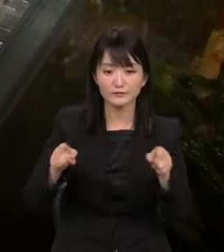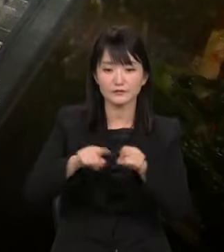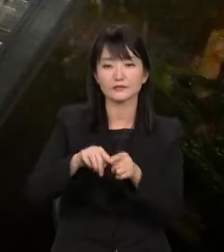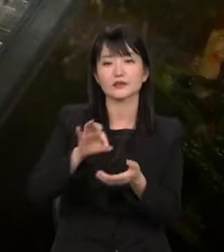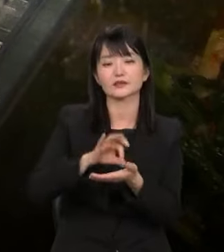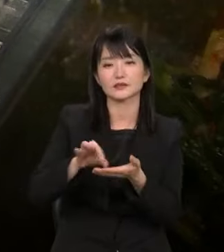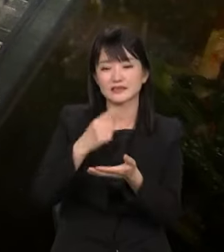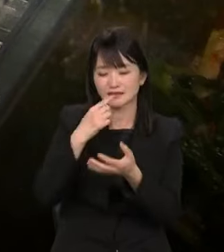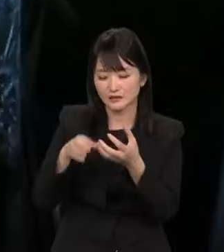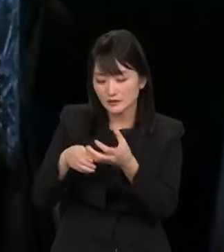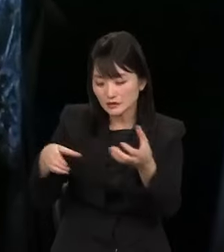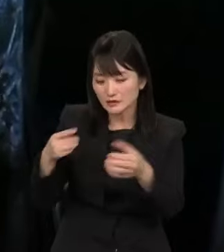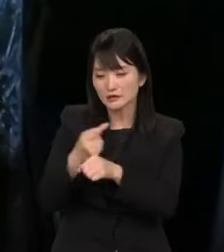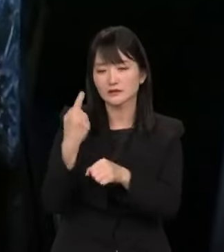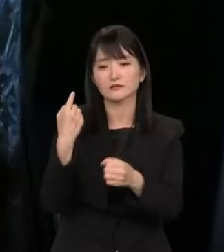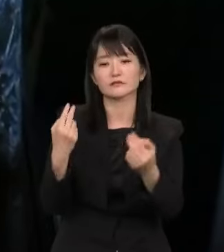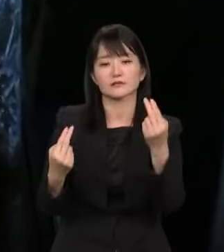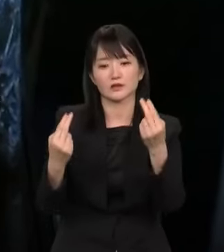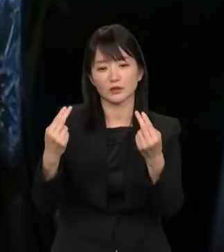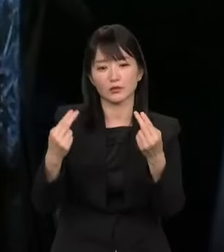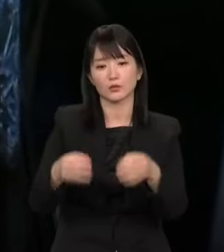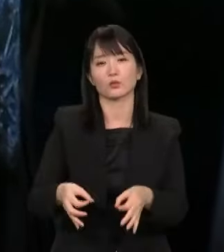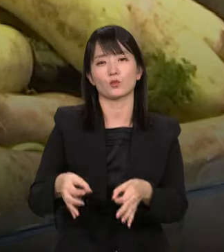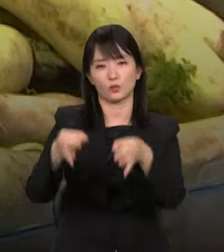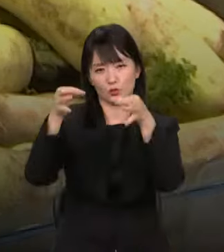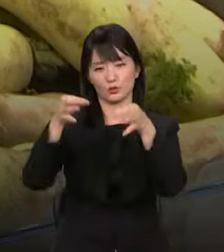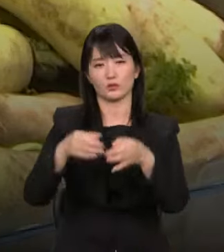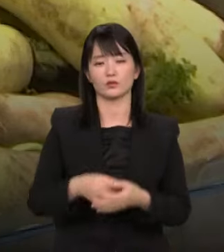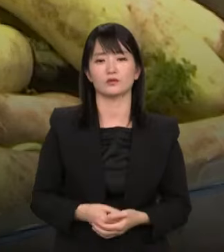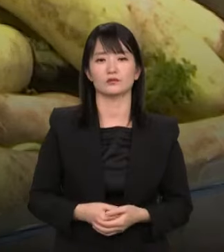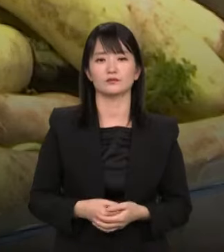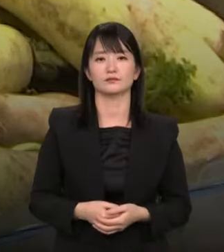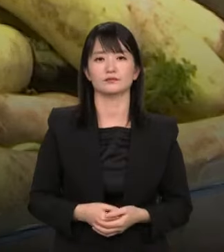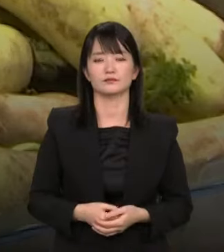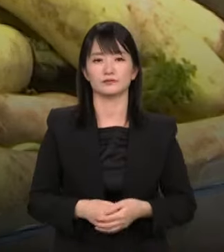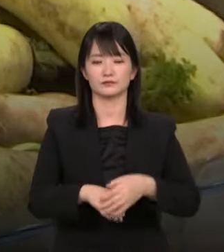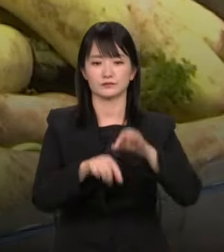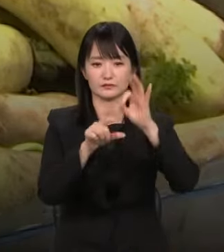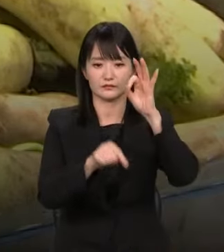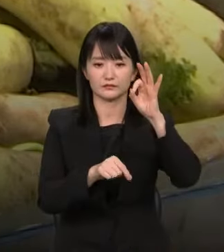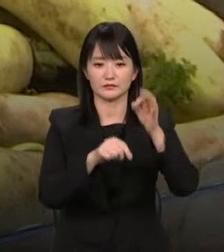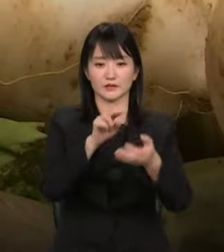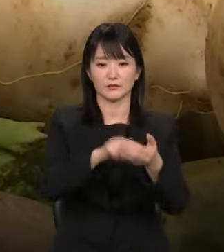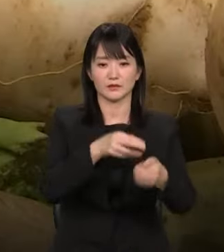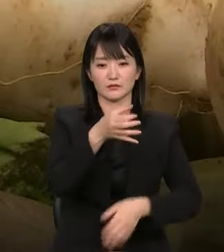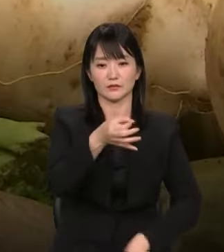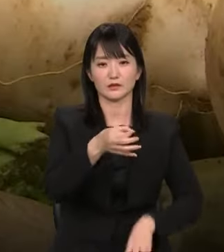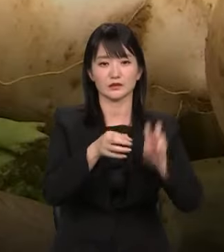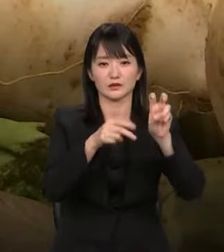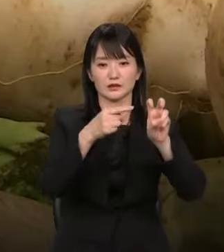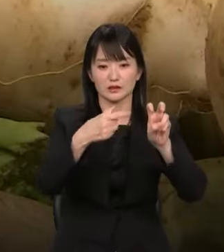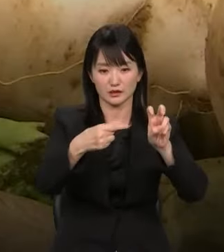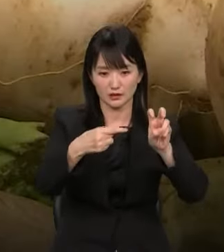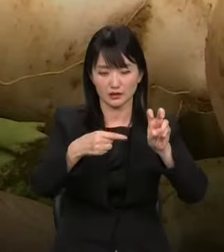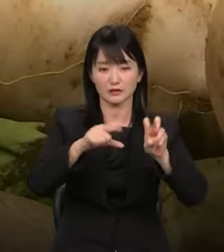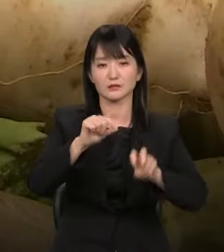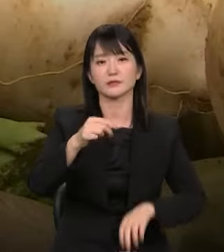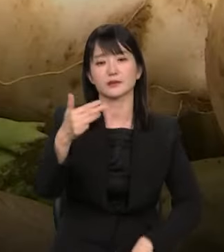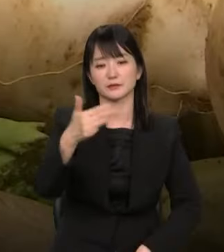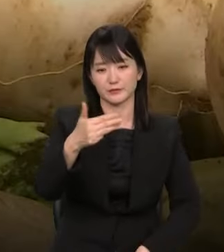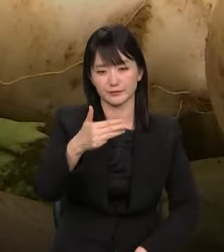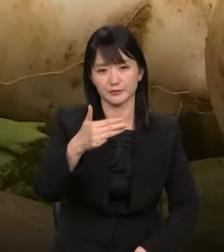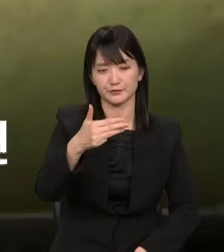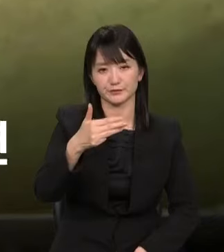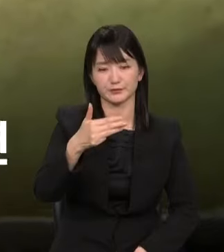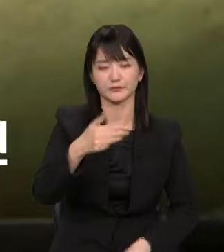쓰이는 무도 지난해보다 값이 껑충 뛰었습니다. 이번 달 도매 가격이 20kg당 18,000원으로